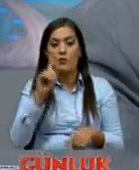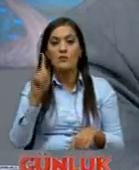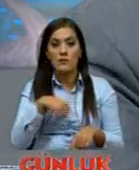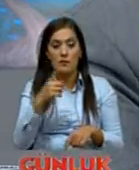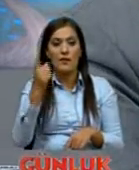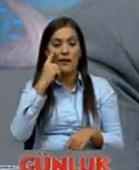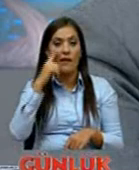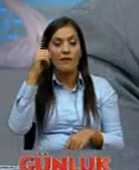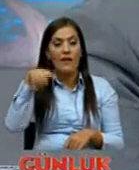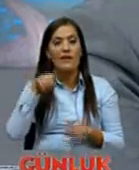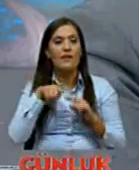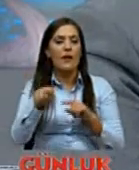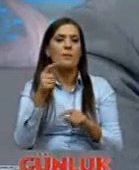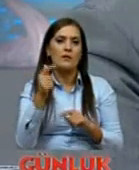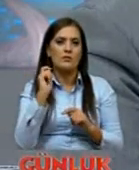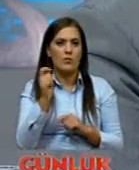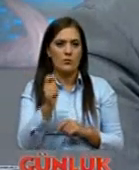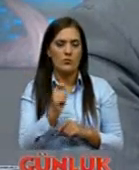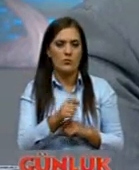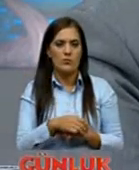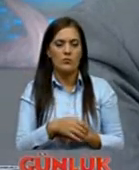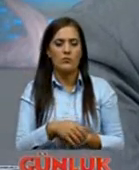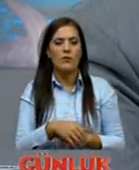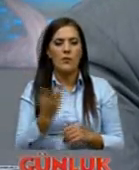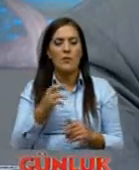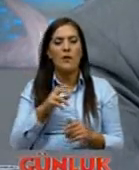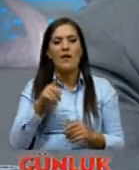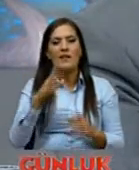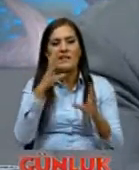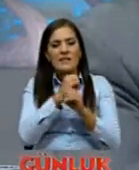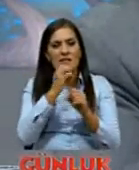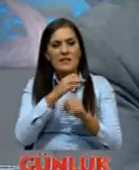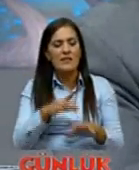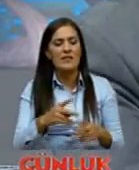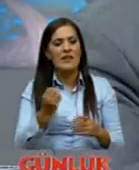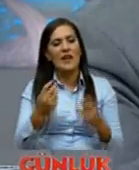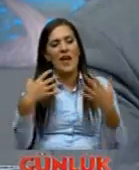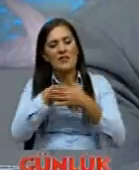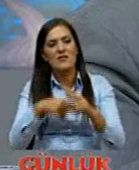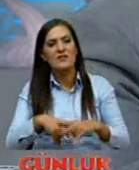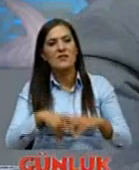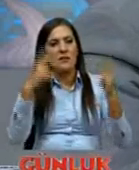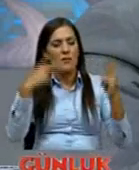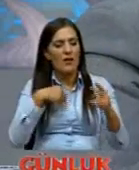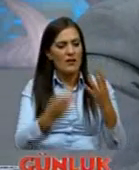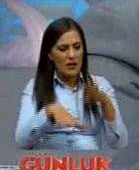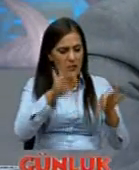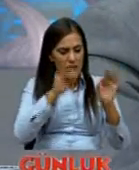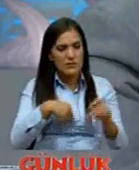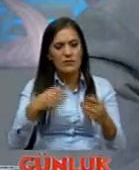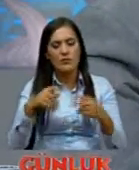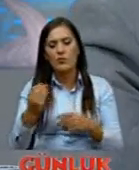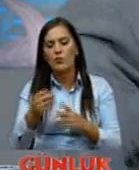zaman devletin de takibi zorlaşıyor. Zorlaşıyor değil mi? Merdiven altında gece sabaha kadar üretip gündüz akşama kadar bir yerlerde